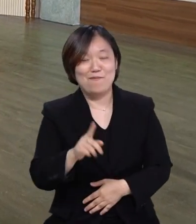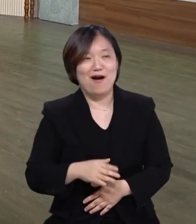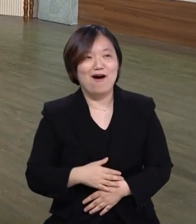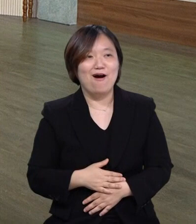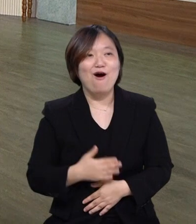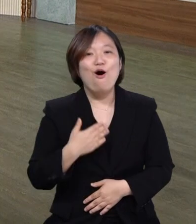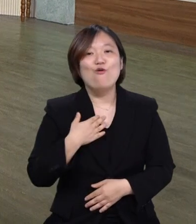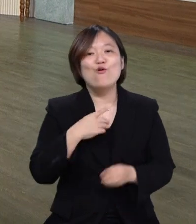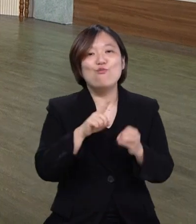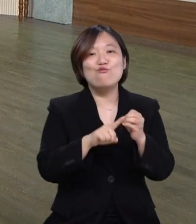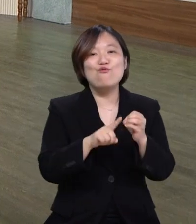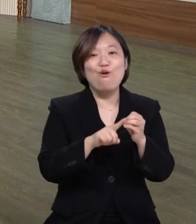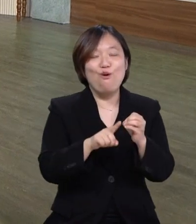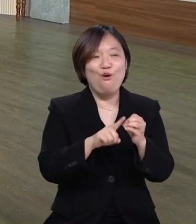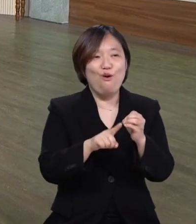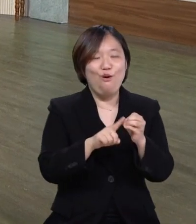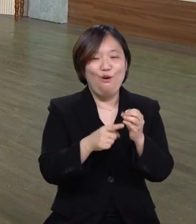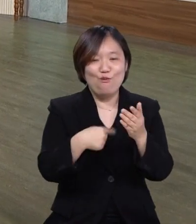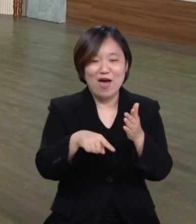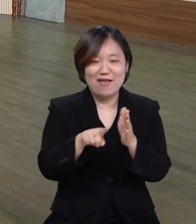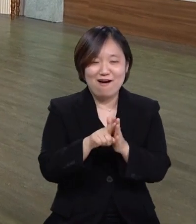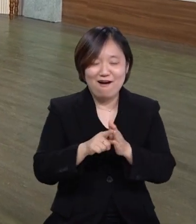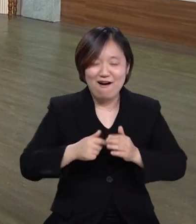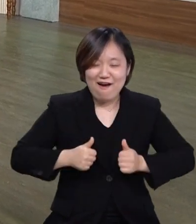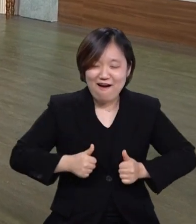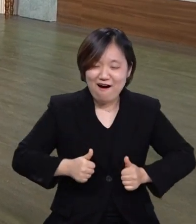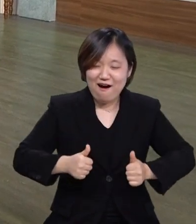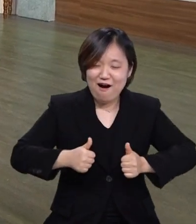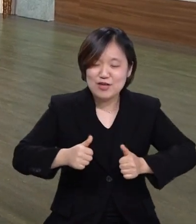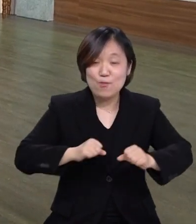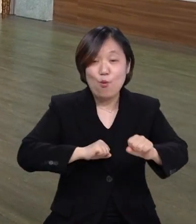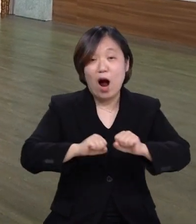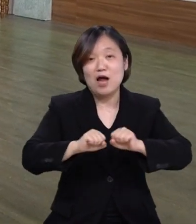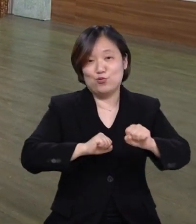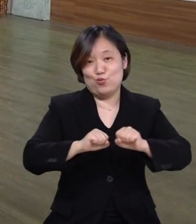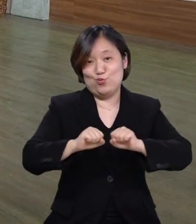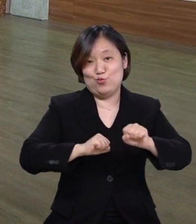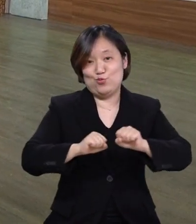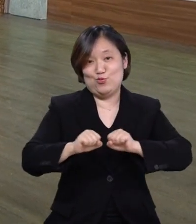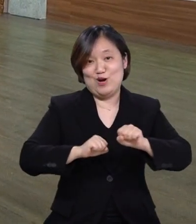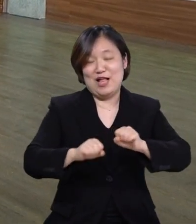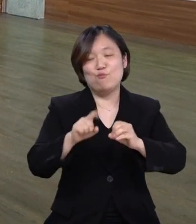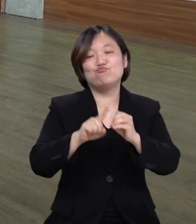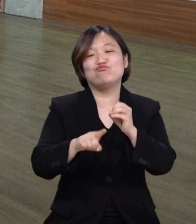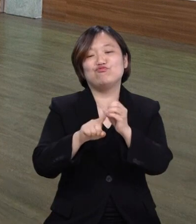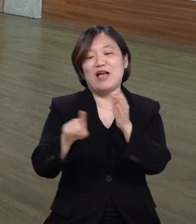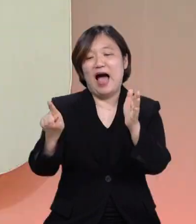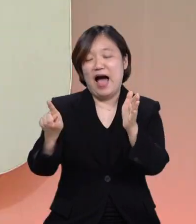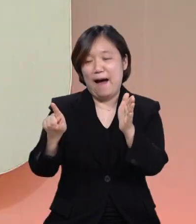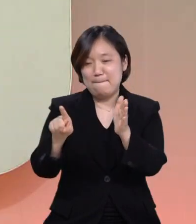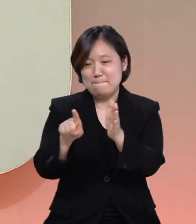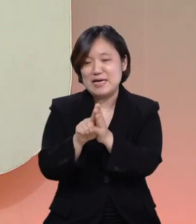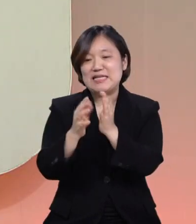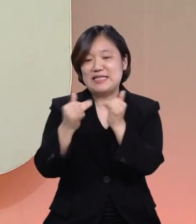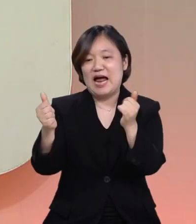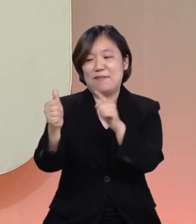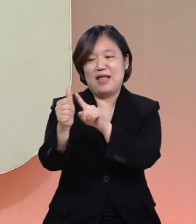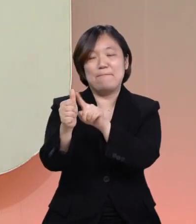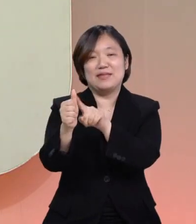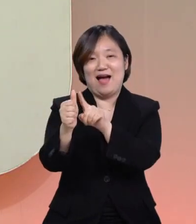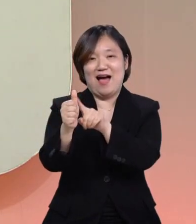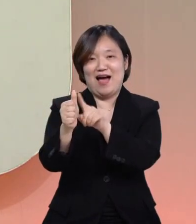불교계에서 열심히 이제 불교 활동을 하고 계시는 거사님이 계시더라고요 그분이 이제